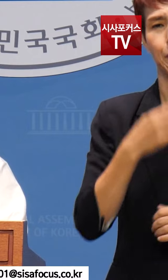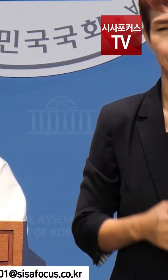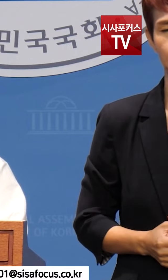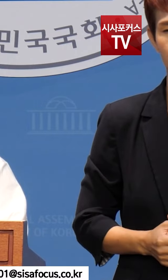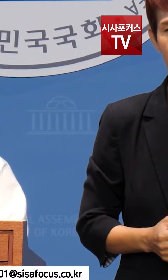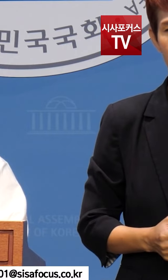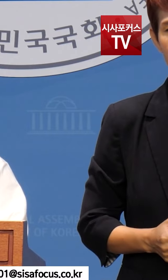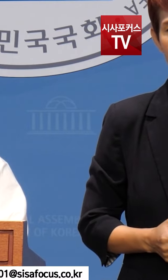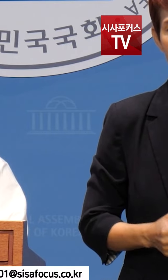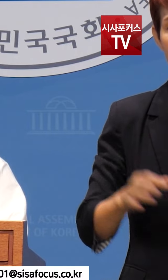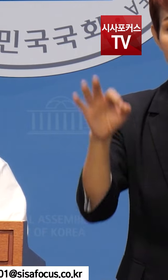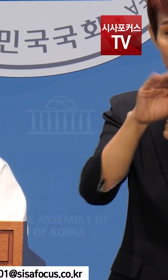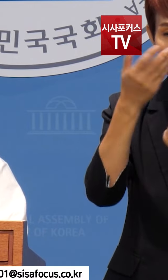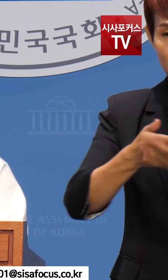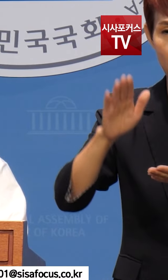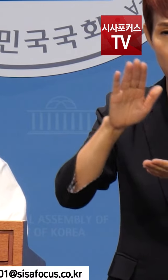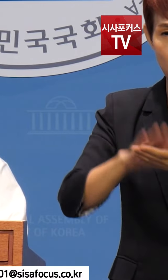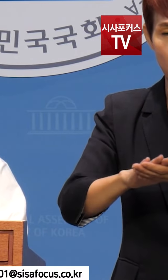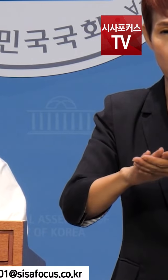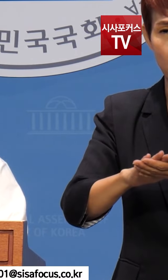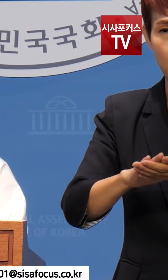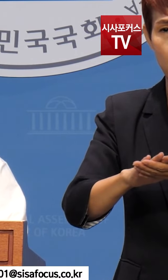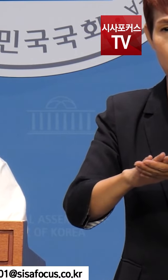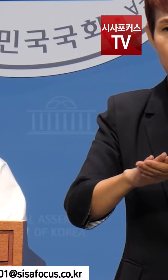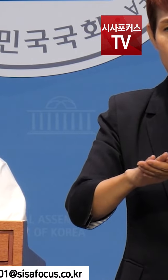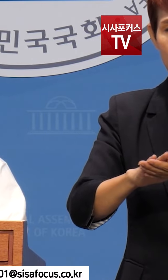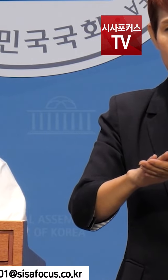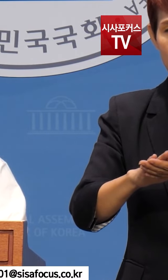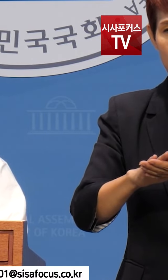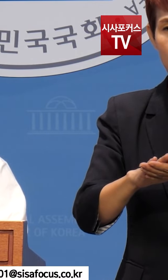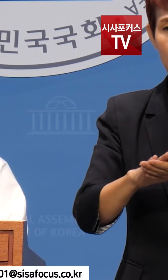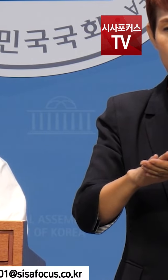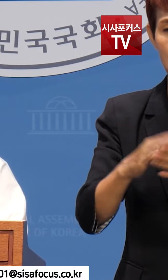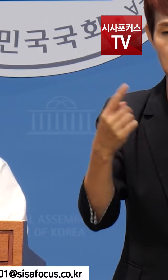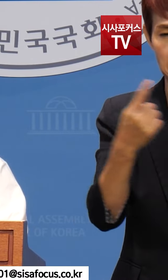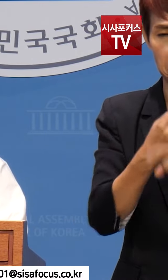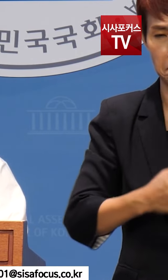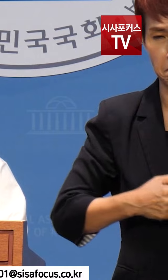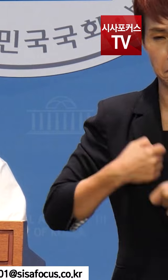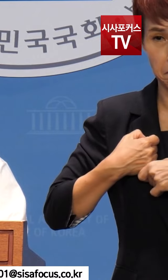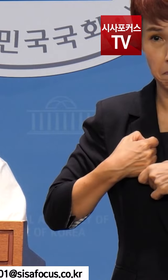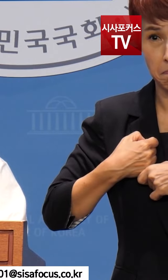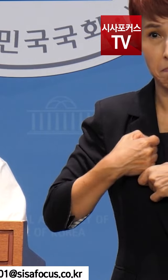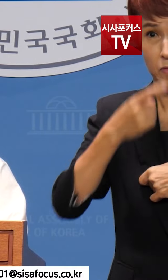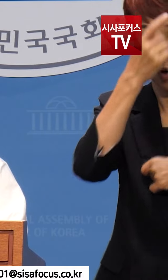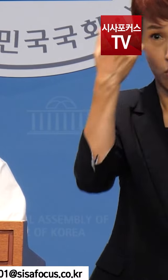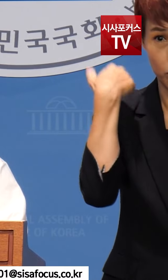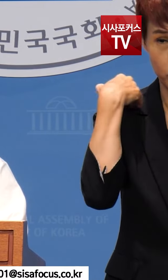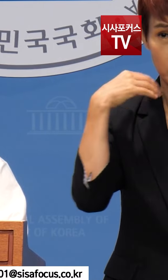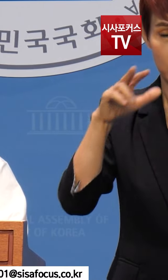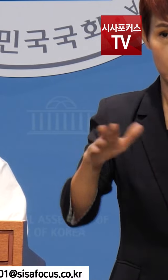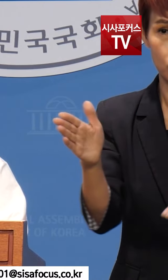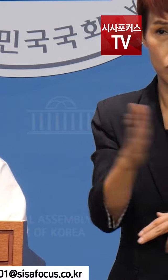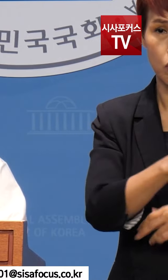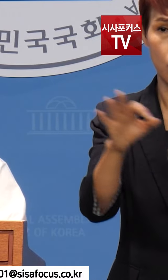그동안 연금개혁에 소극적 태도를 보였던 정부가 이제라도 연금개혁에 적극적으로